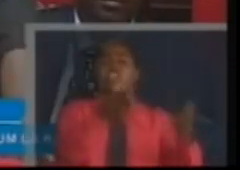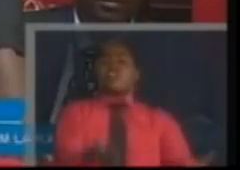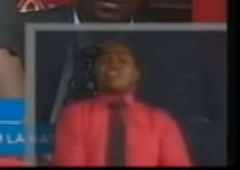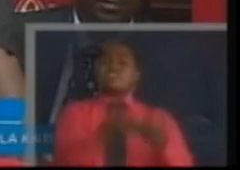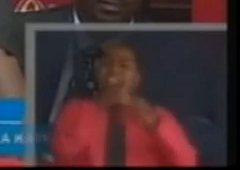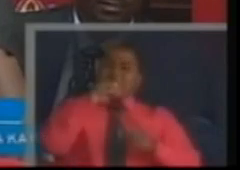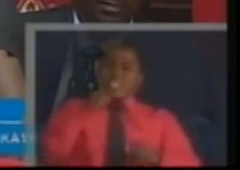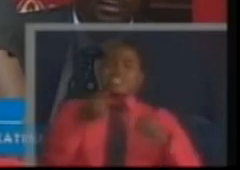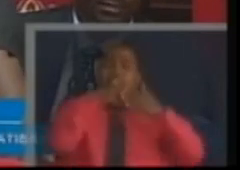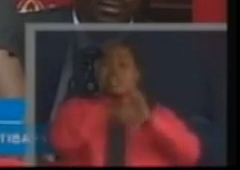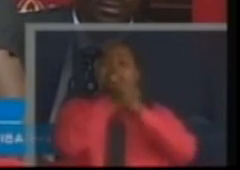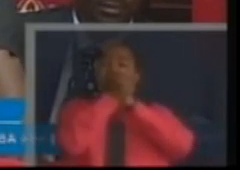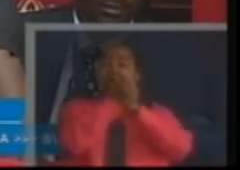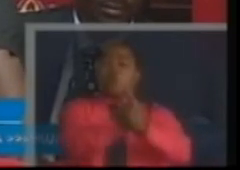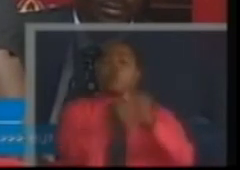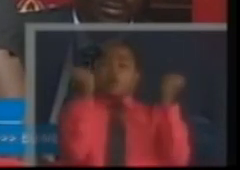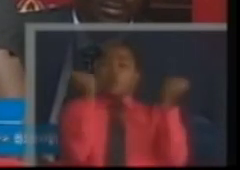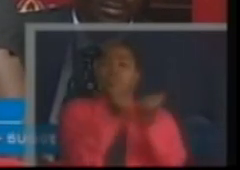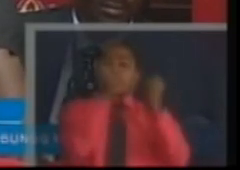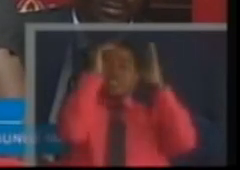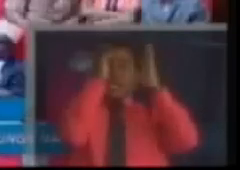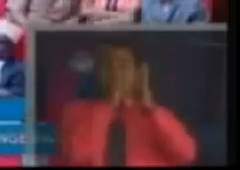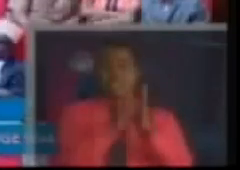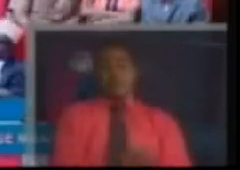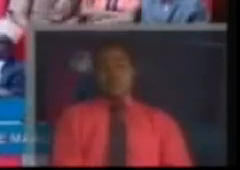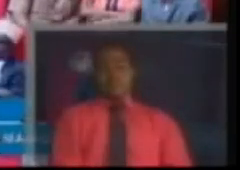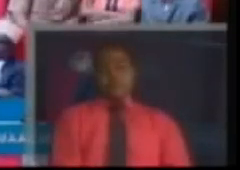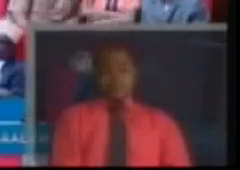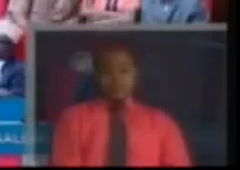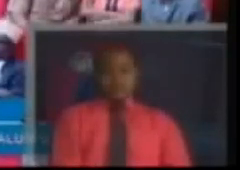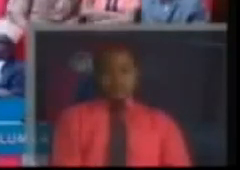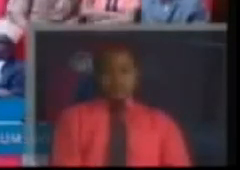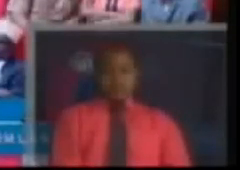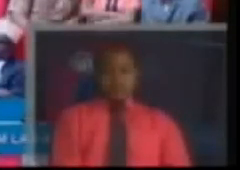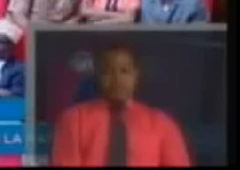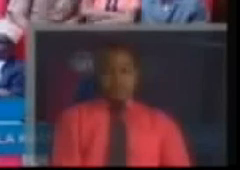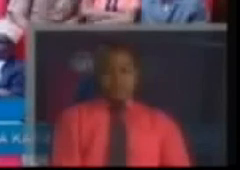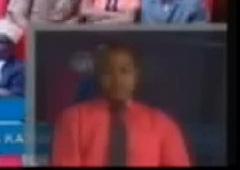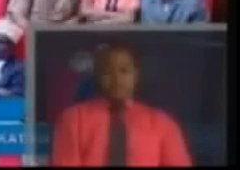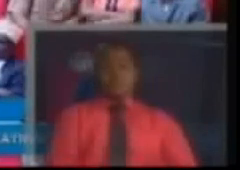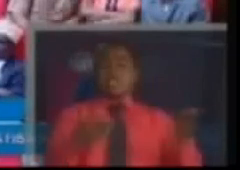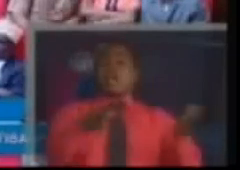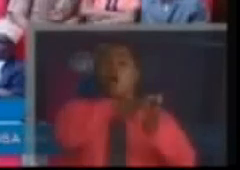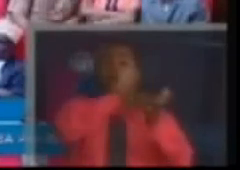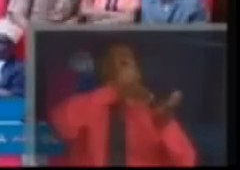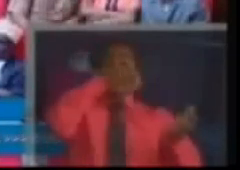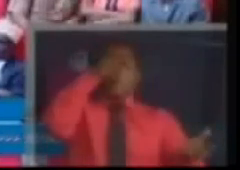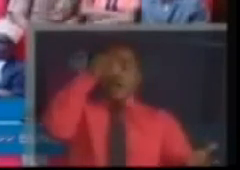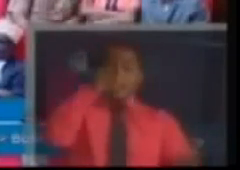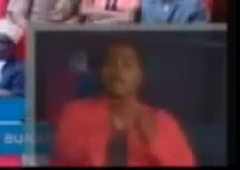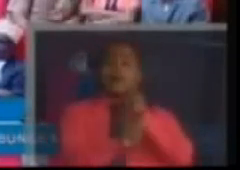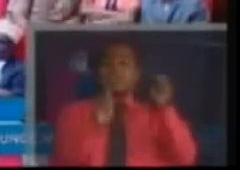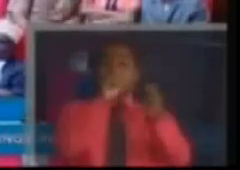kwenye mwongozo wa kutengeneza katiba? Mara habari ya ungangano, sasa ungangano na marekebisho ya